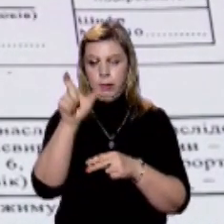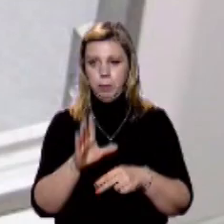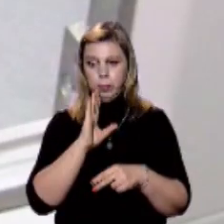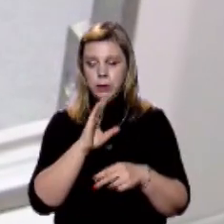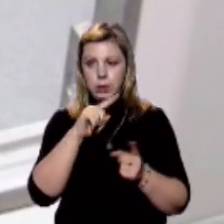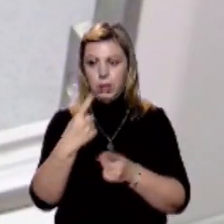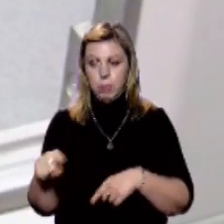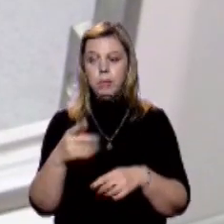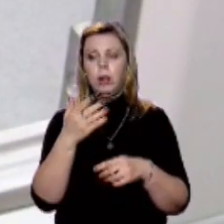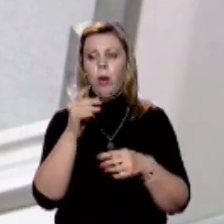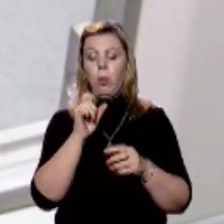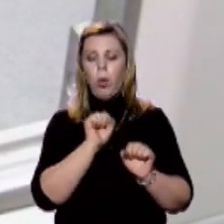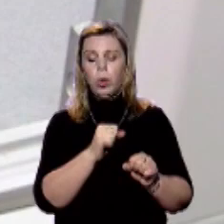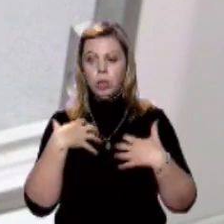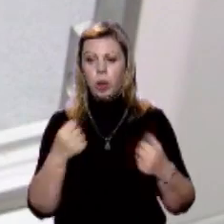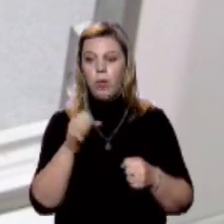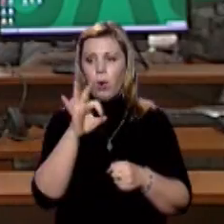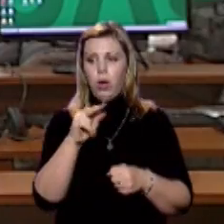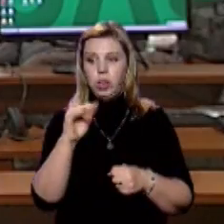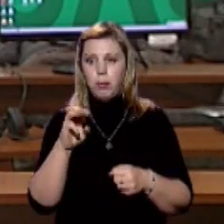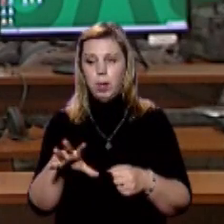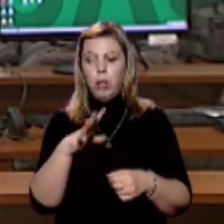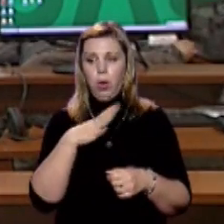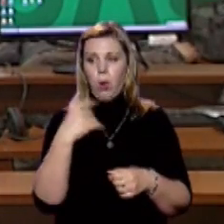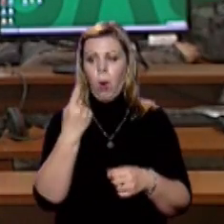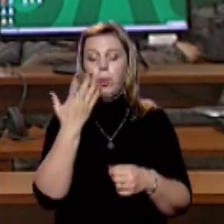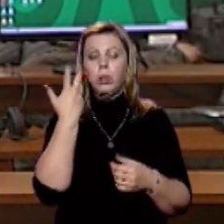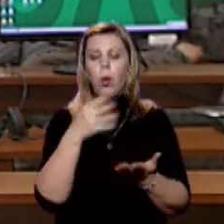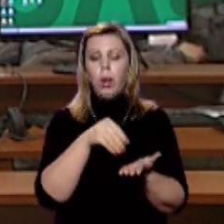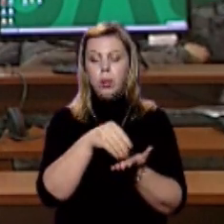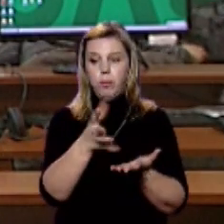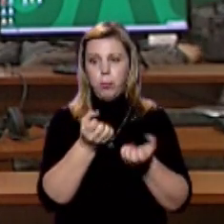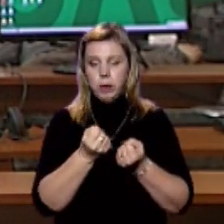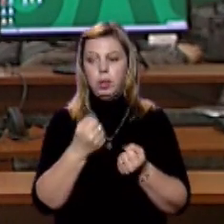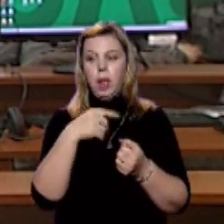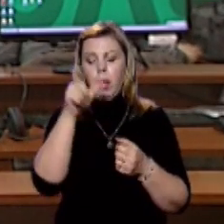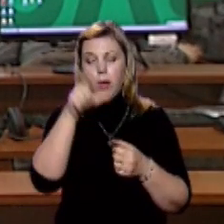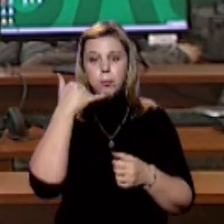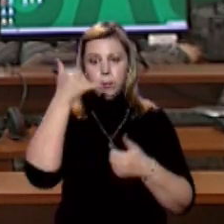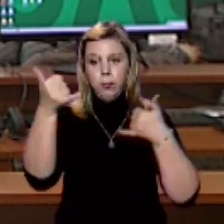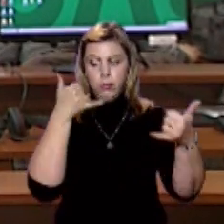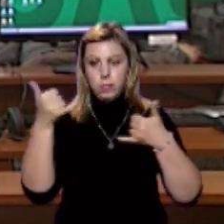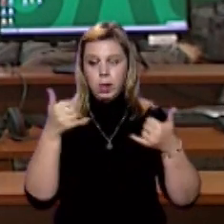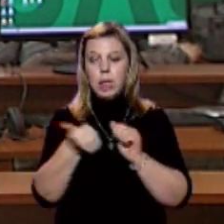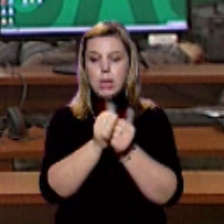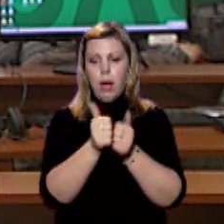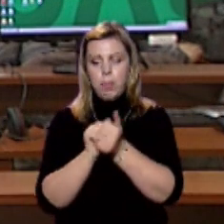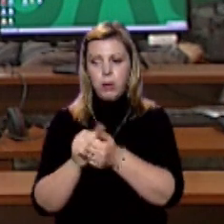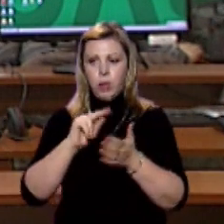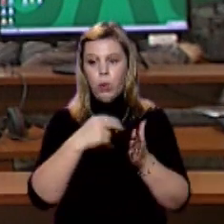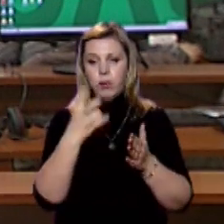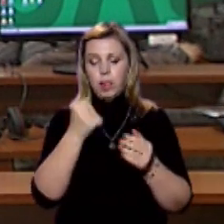роботи Закарпатського департаменту охорони здоров'я Ольги Чемет, коли область одержить бланки, пацієнтам телефонуватимуть і замінюватимуть